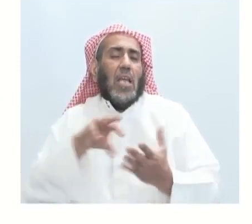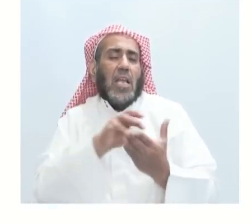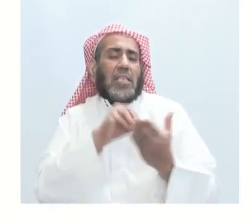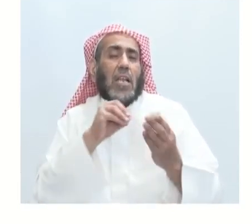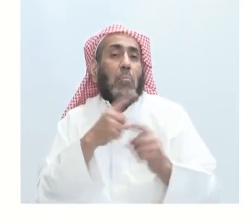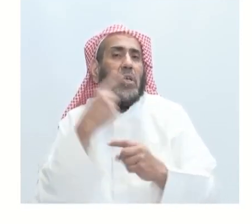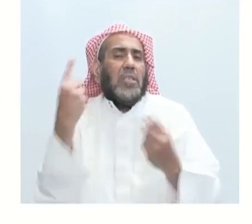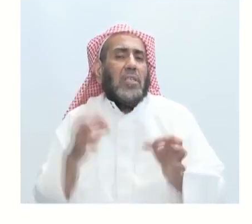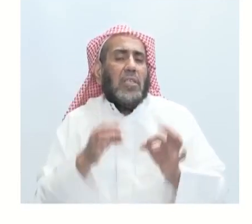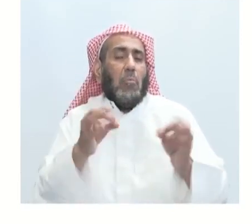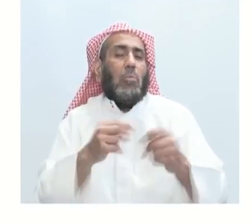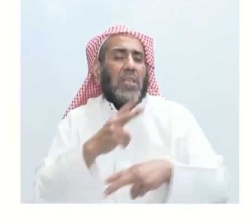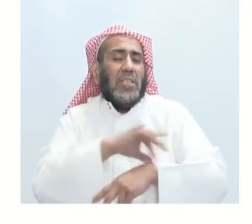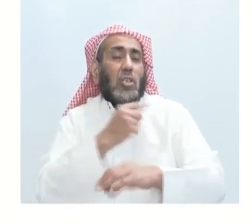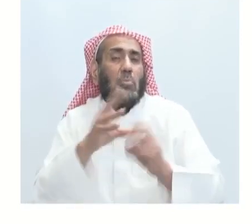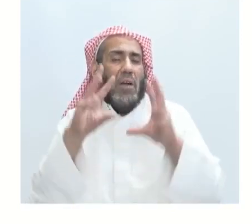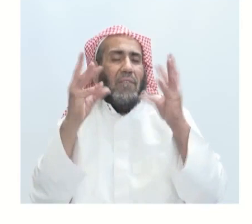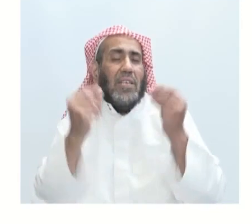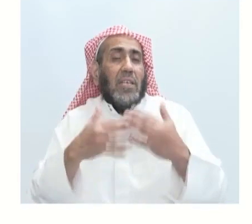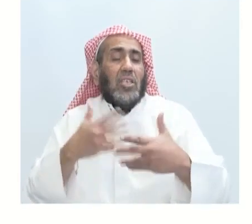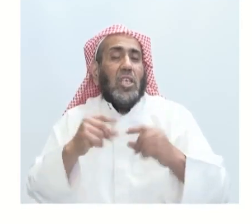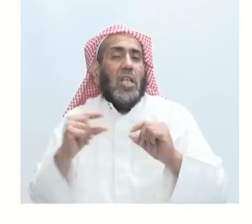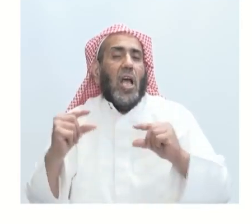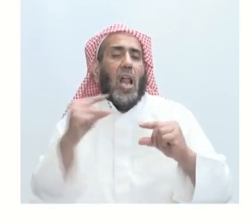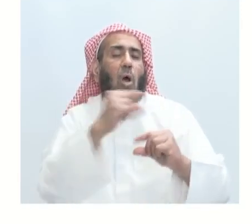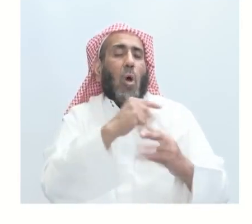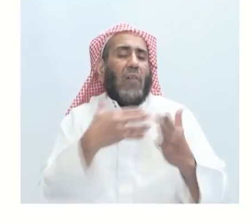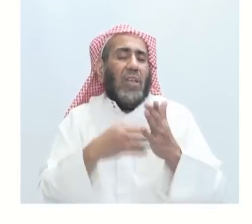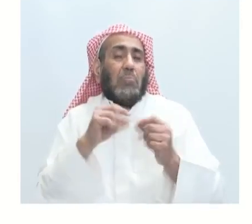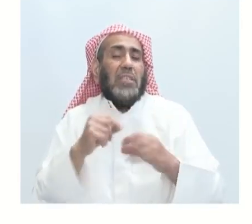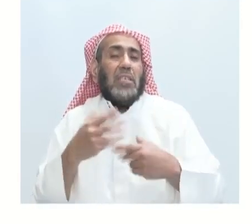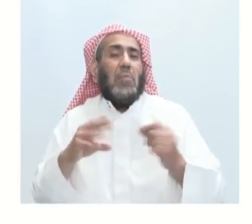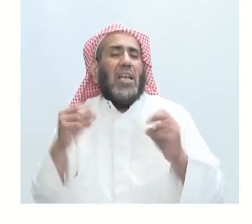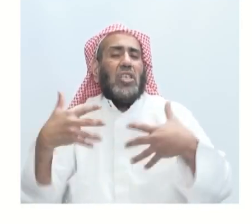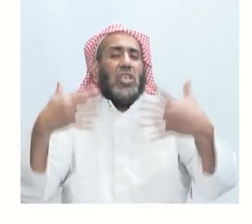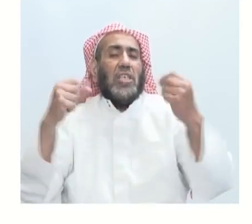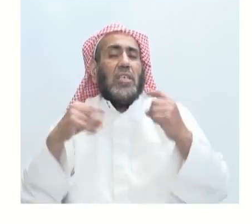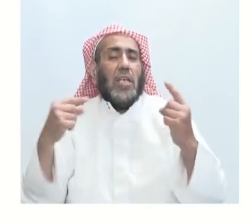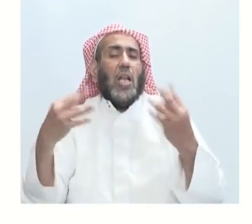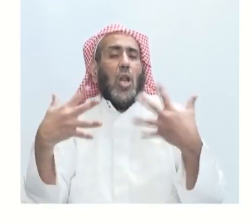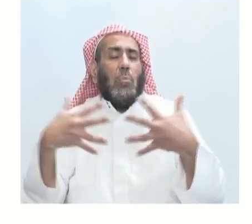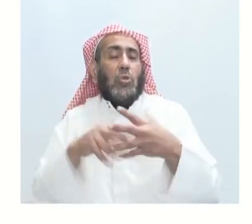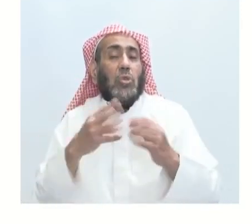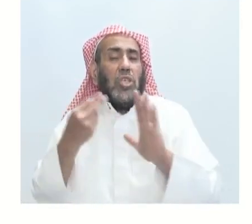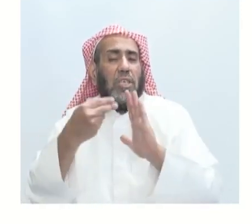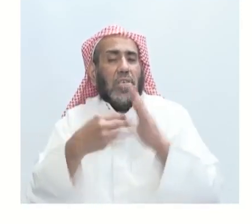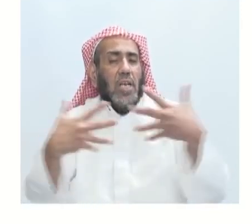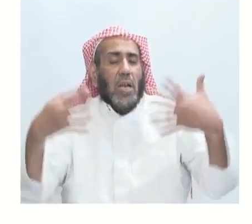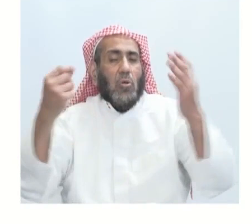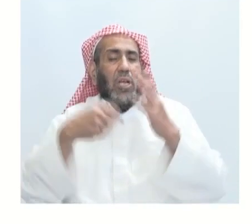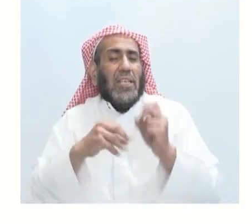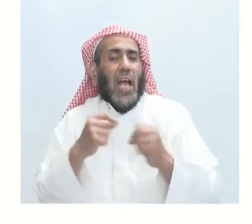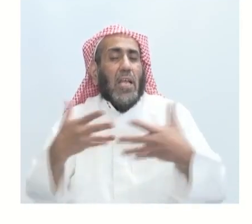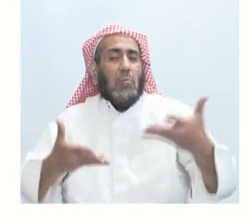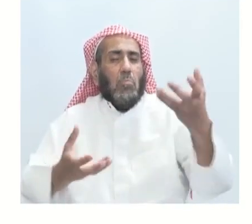الطبيعه وقدم فيه تجربه فنيه ترتكز على تجديد القوافي باستعمال الشعر المزدوج وحاول استعمال الشعر المرسل الذي يتقيد